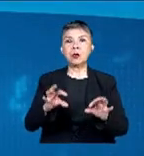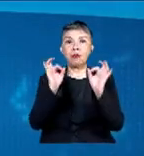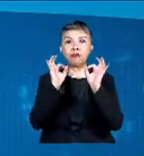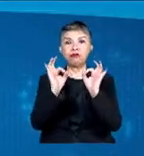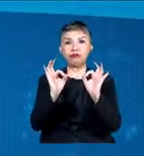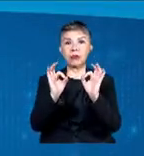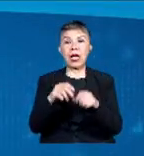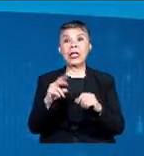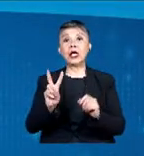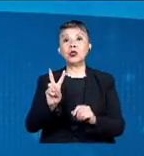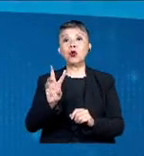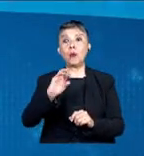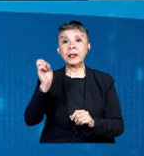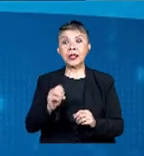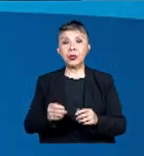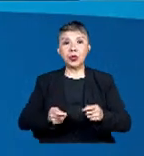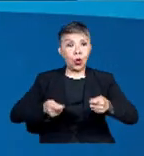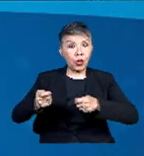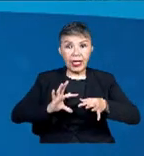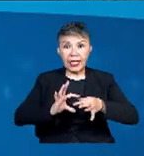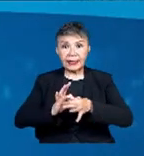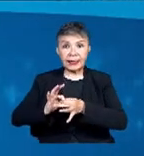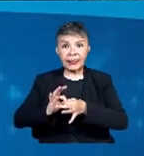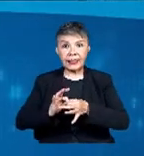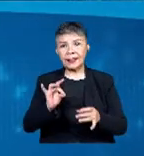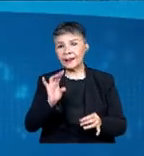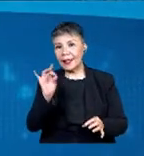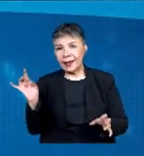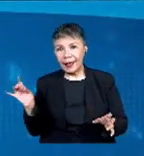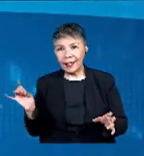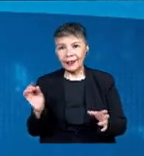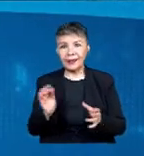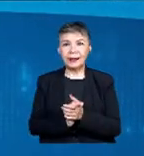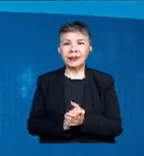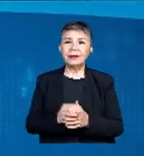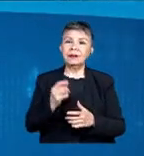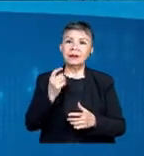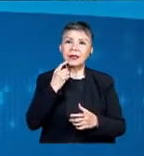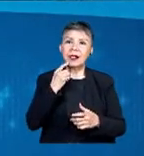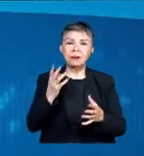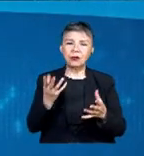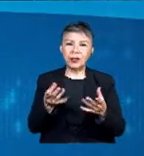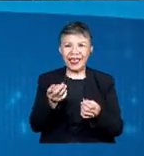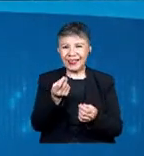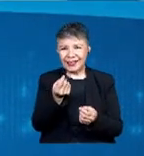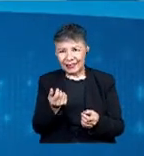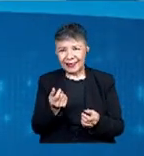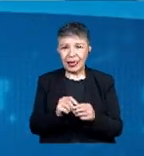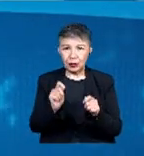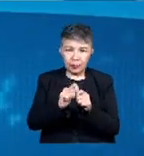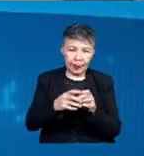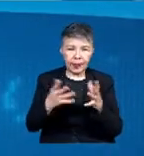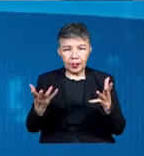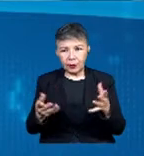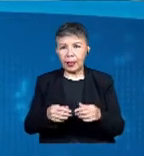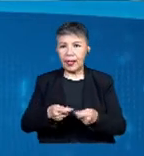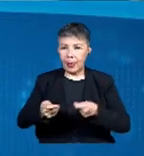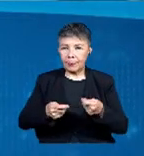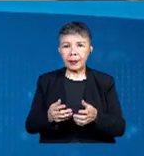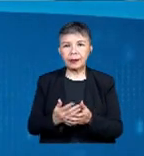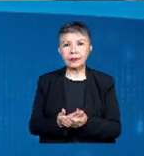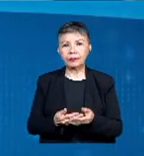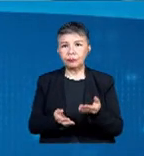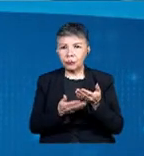98%, tinggal 2%-nya adalah mengkoordinasikan hal-hal yang terkait dengan apa yang masih harus